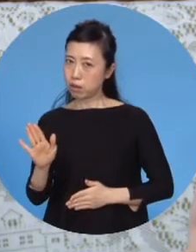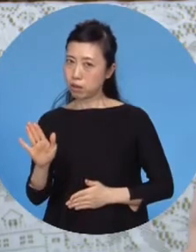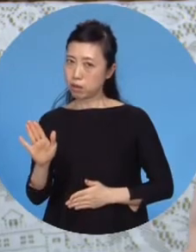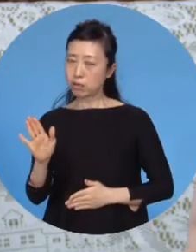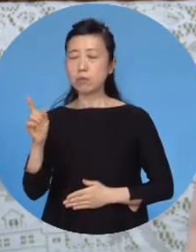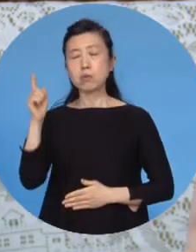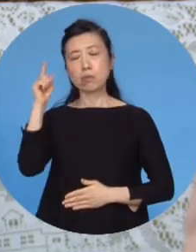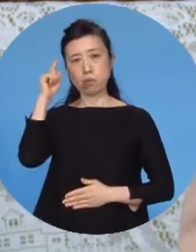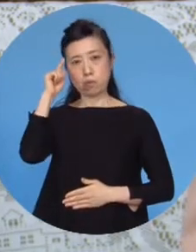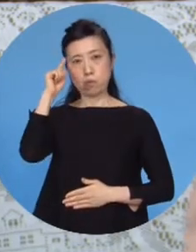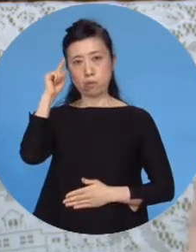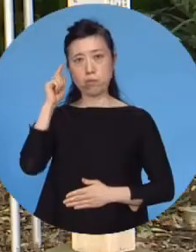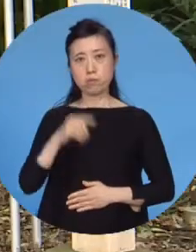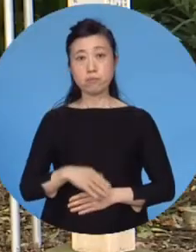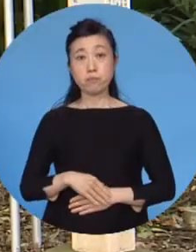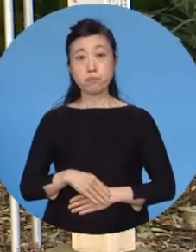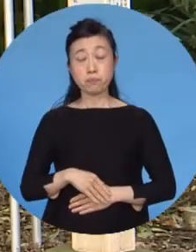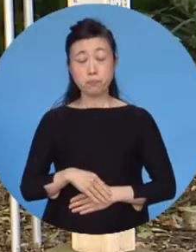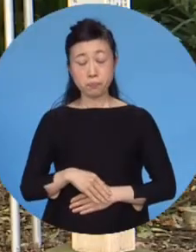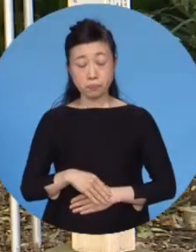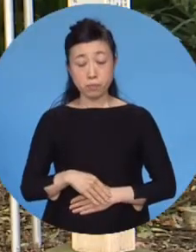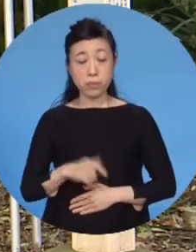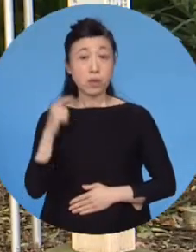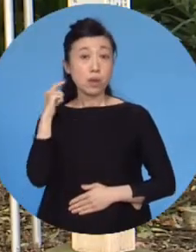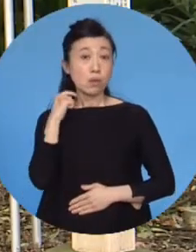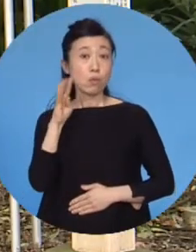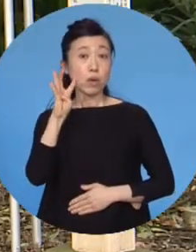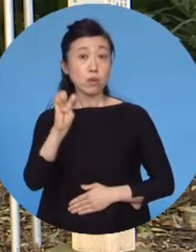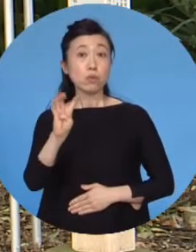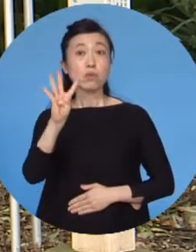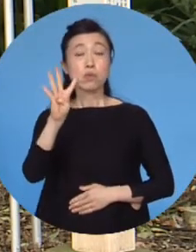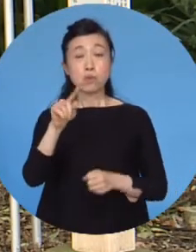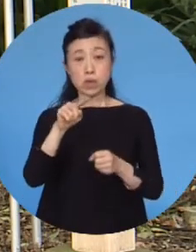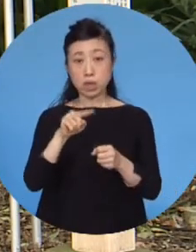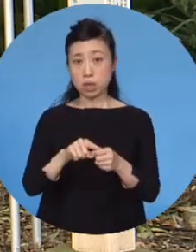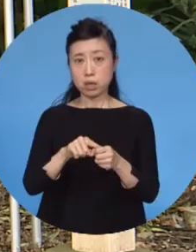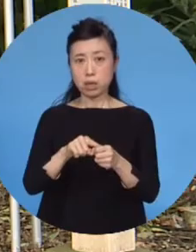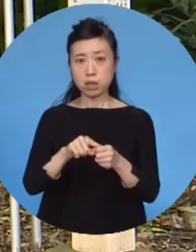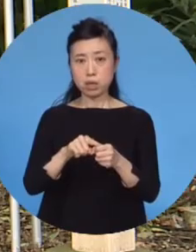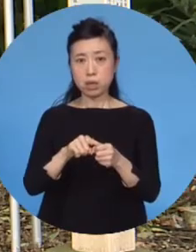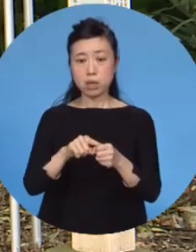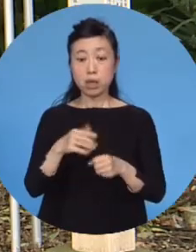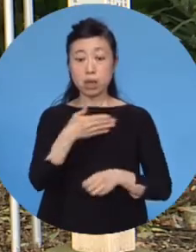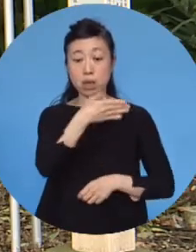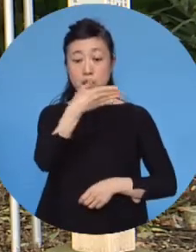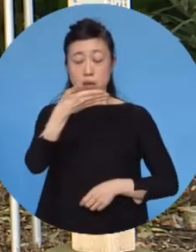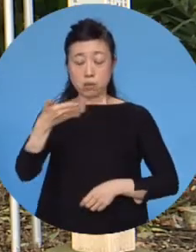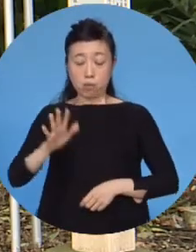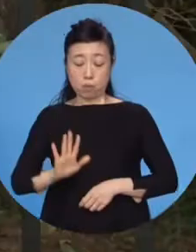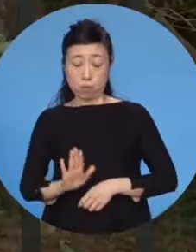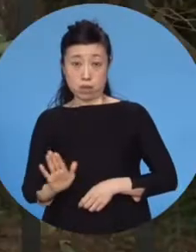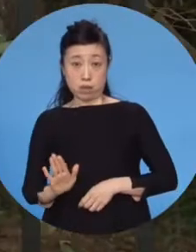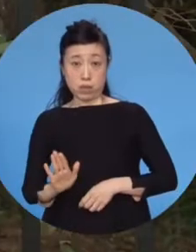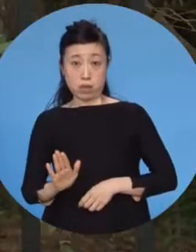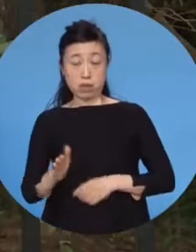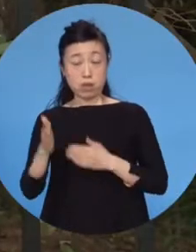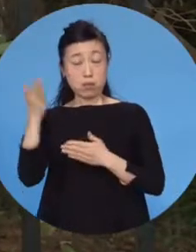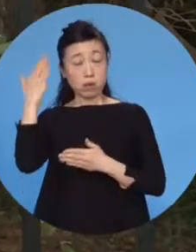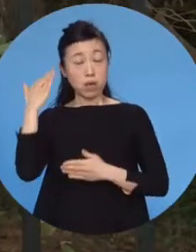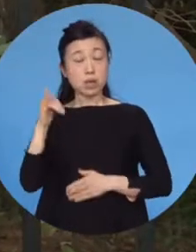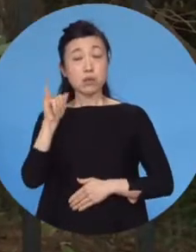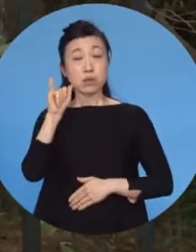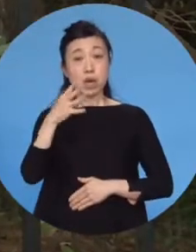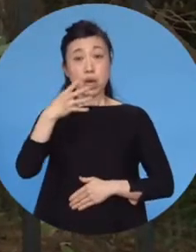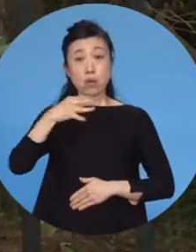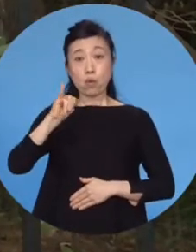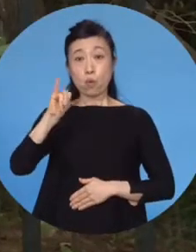お墓があるんじゃないかと、うん、 昭和44年、善福寺川の南側で弥生時代末